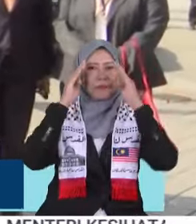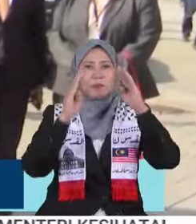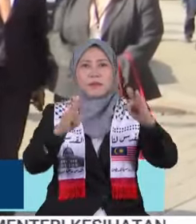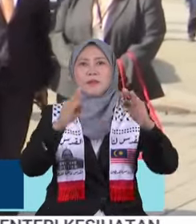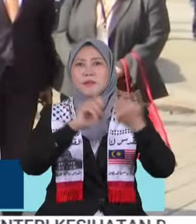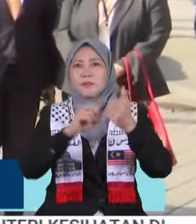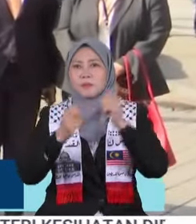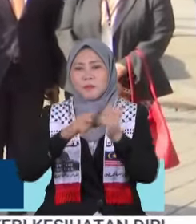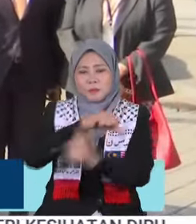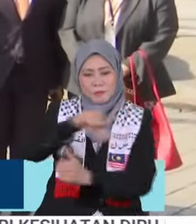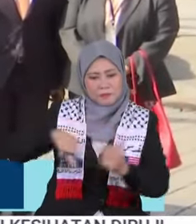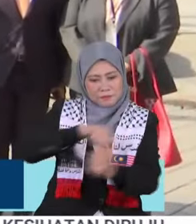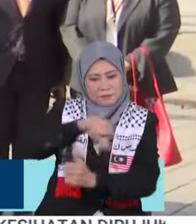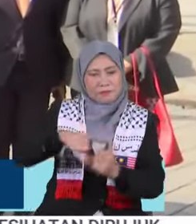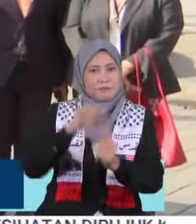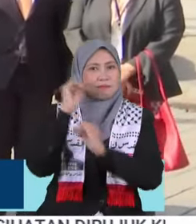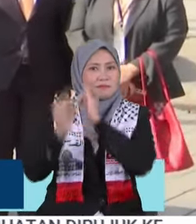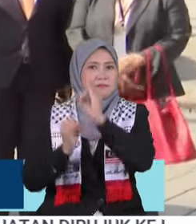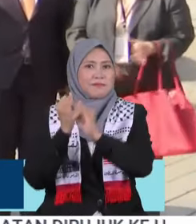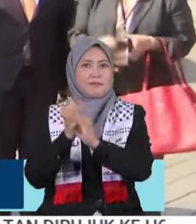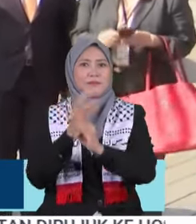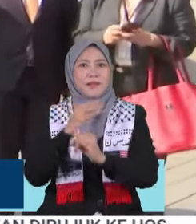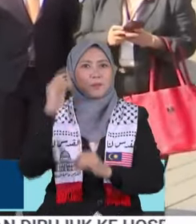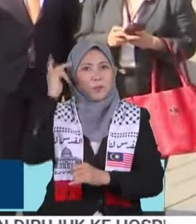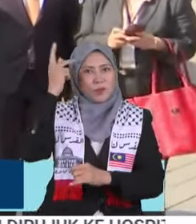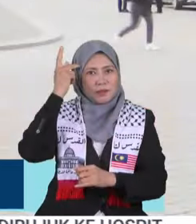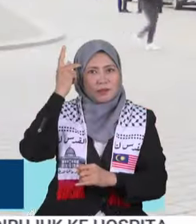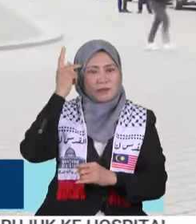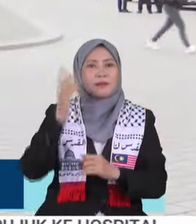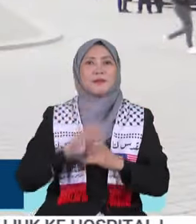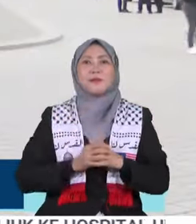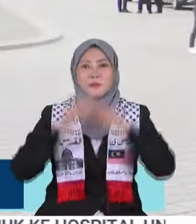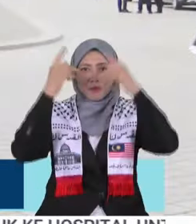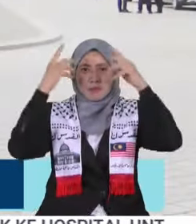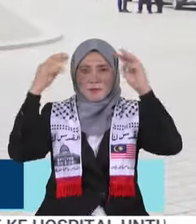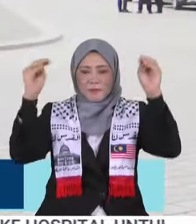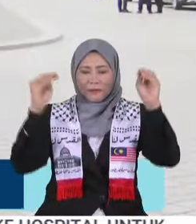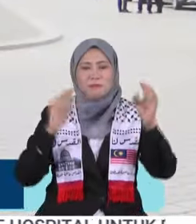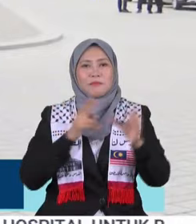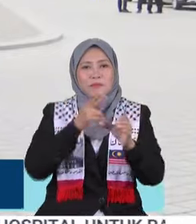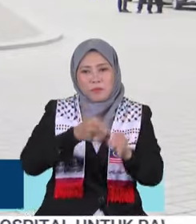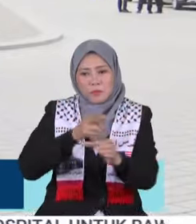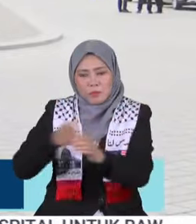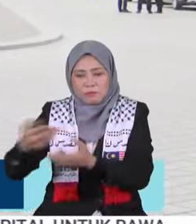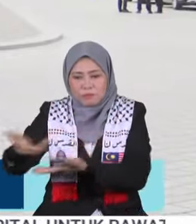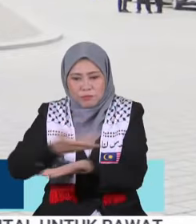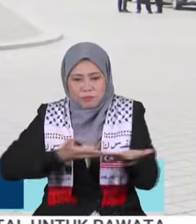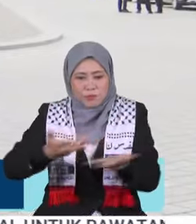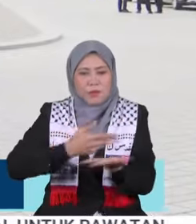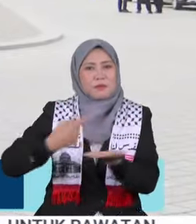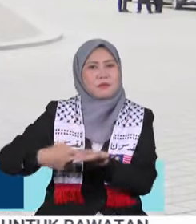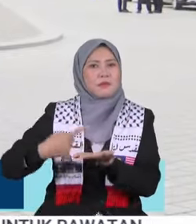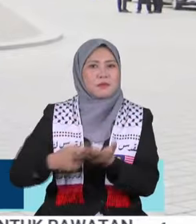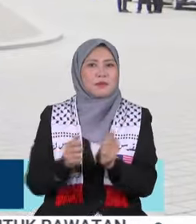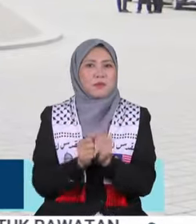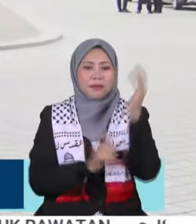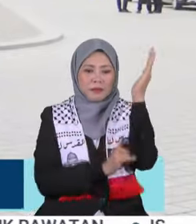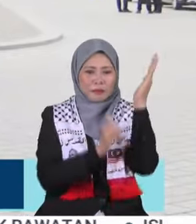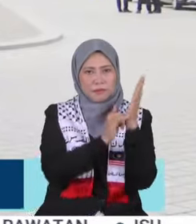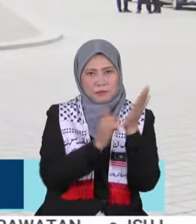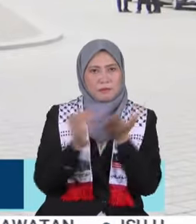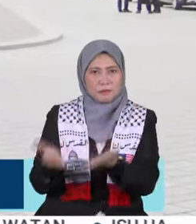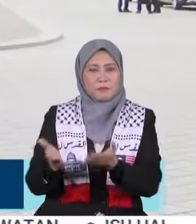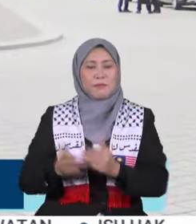kepada isu sosial, antarabangsa dan politik. Perdana Menteri turut mengikuti sesi perbincangan bersama yayasan